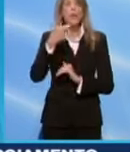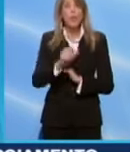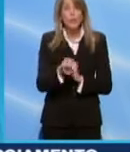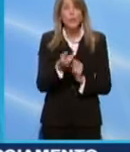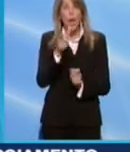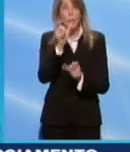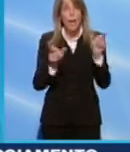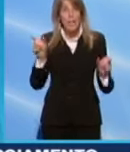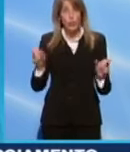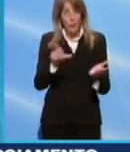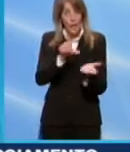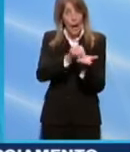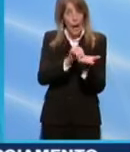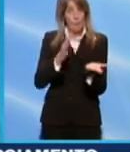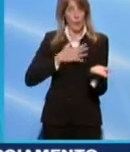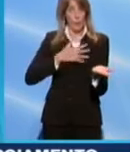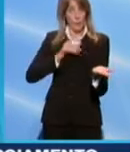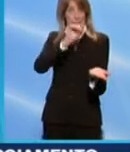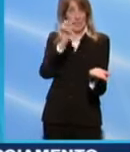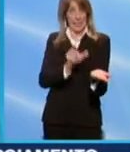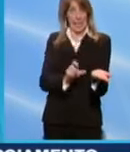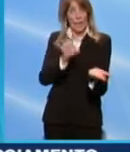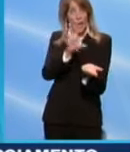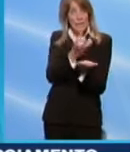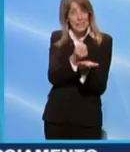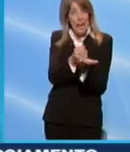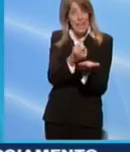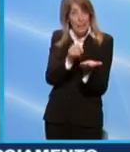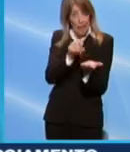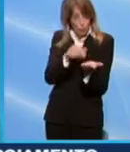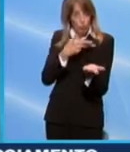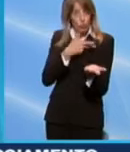persone che hanno scaricato l'app nel nostro paese corrisponde al